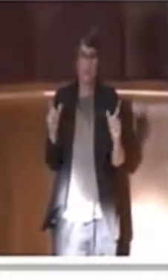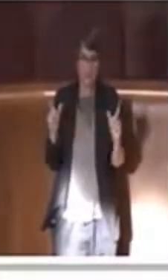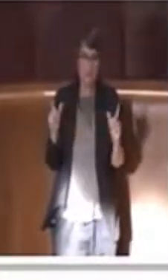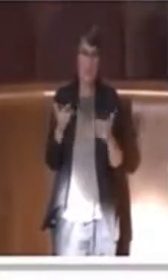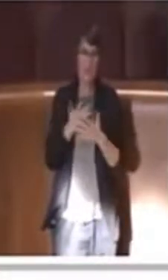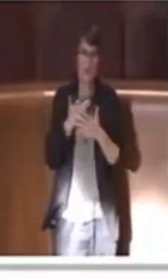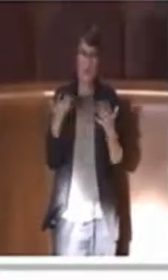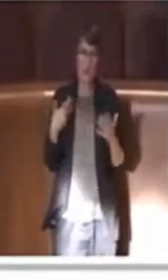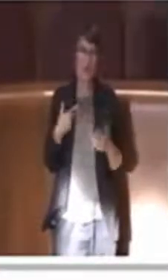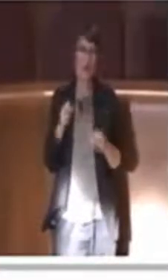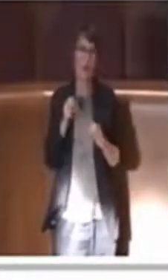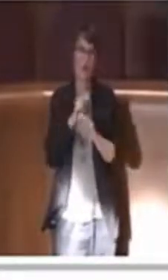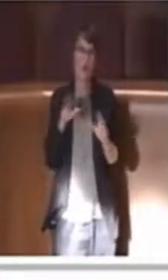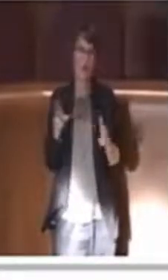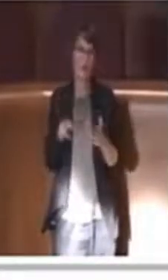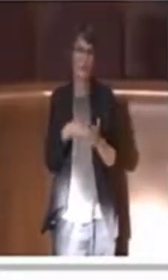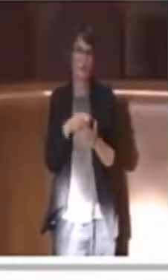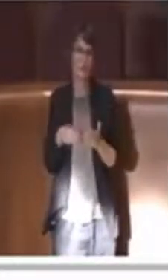sembra di averlo